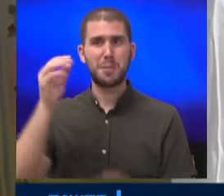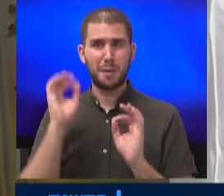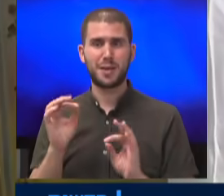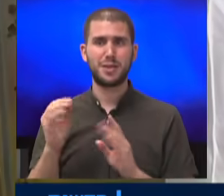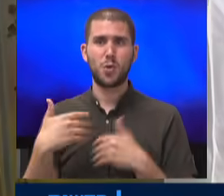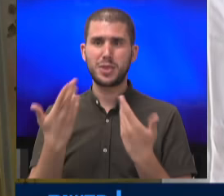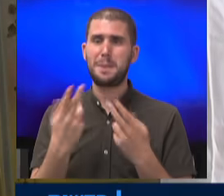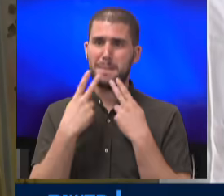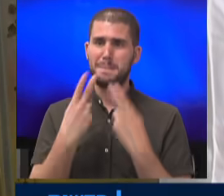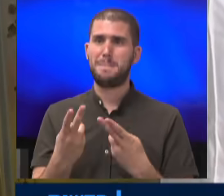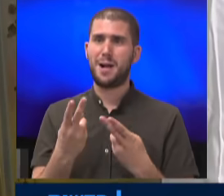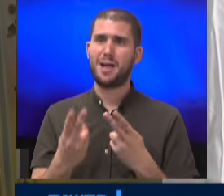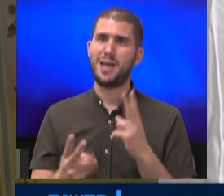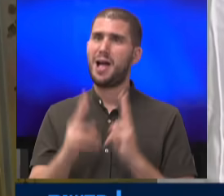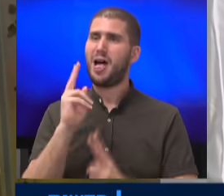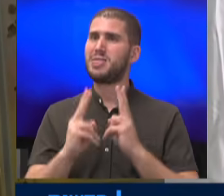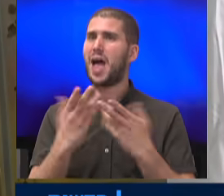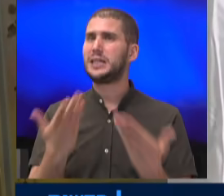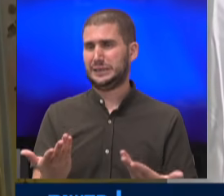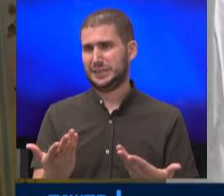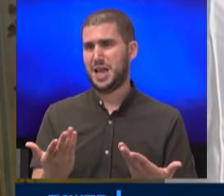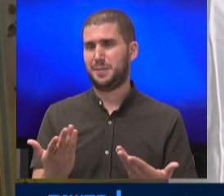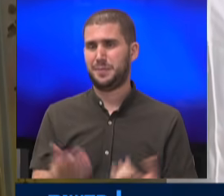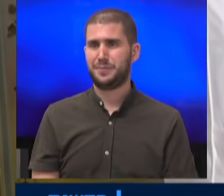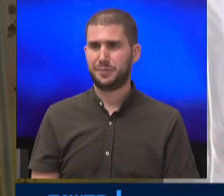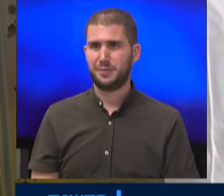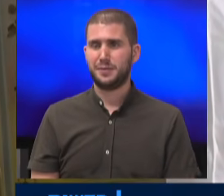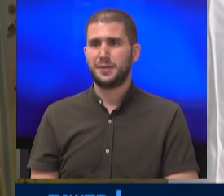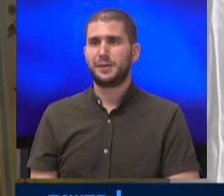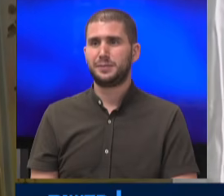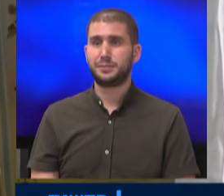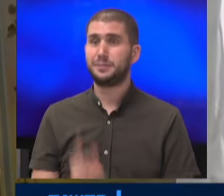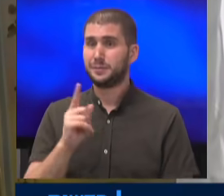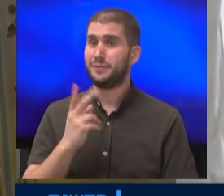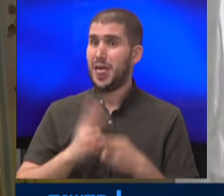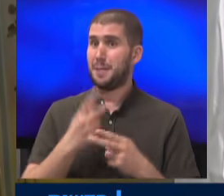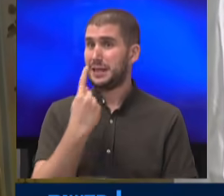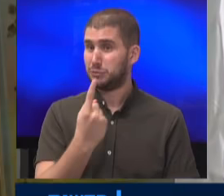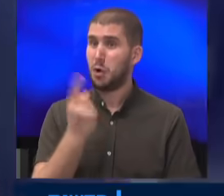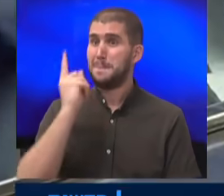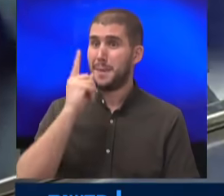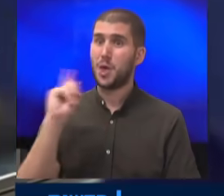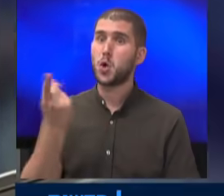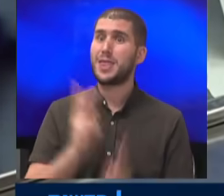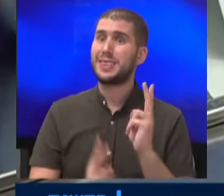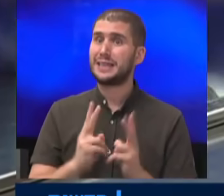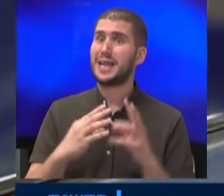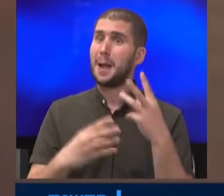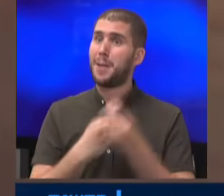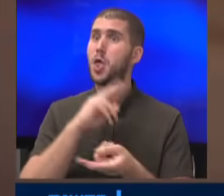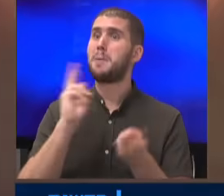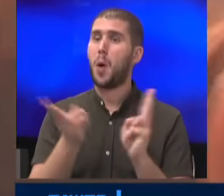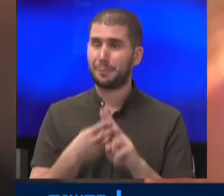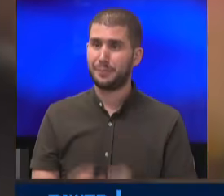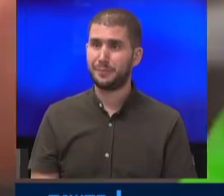מענה לתעשייה הזאת, למחלה הזאת, שמאיימת על כל התעשיית הבננות העולמית. השלב